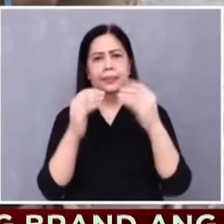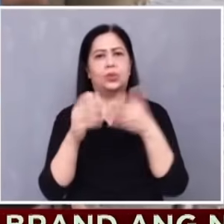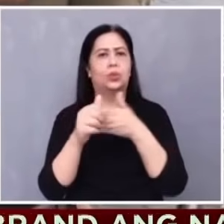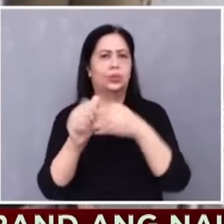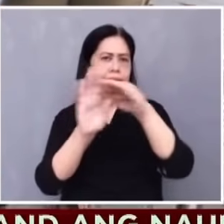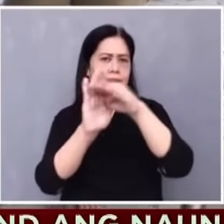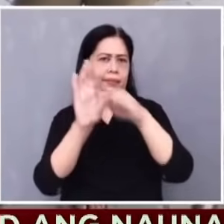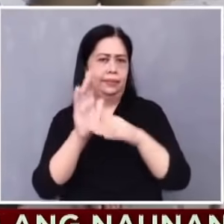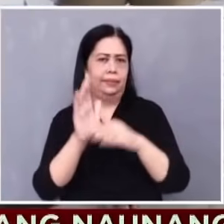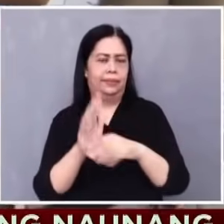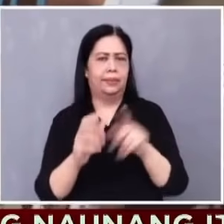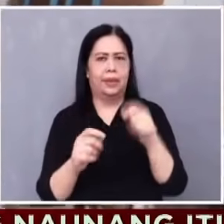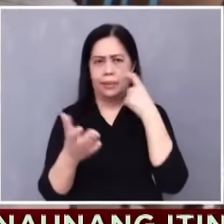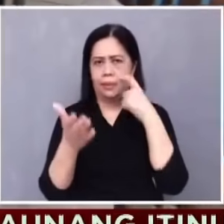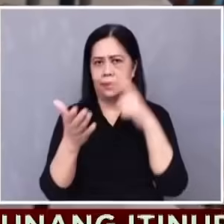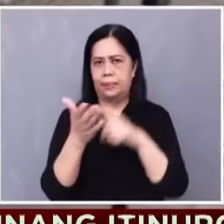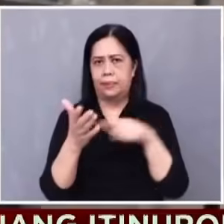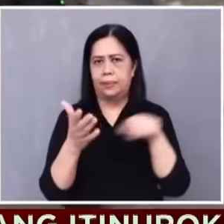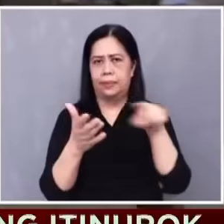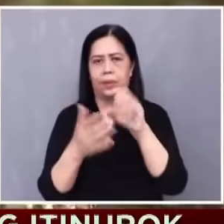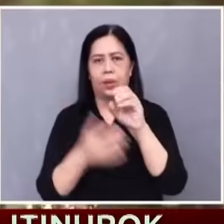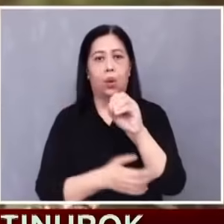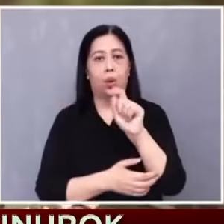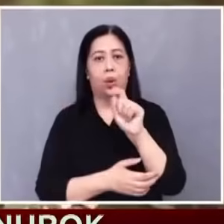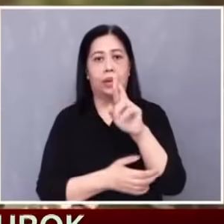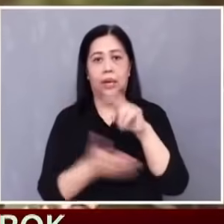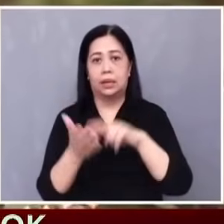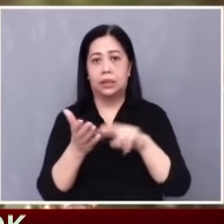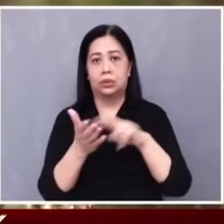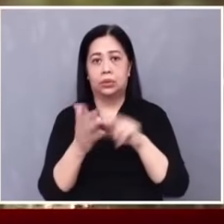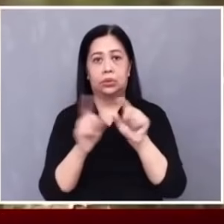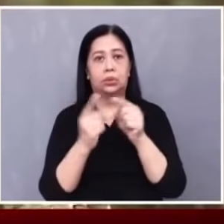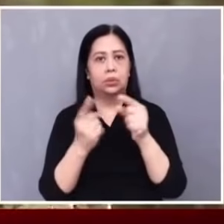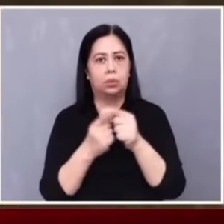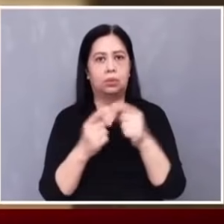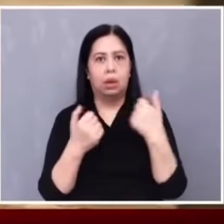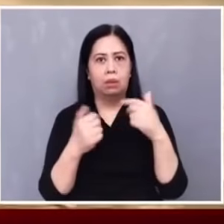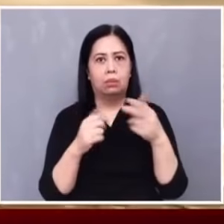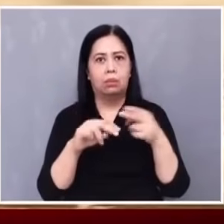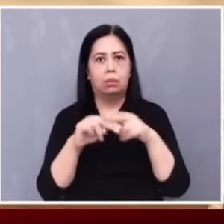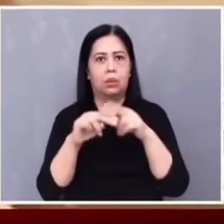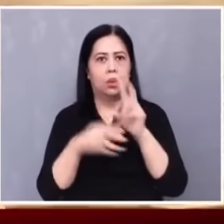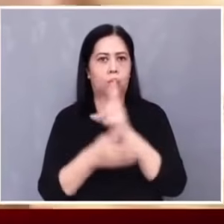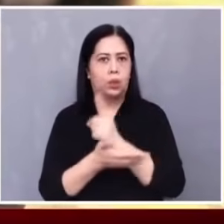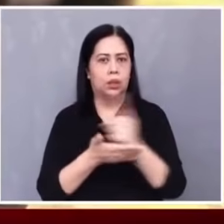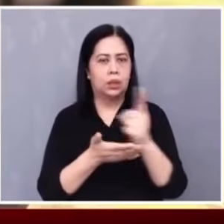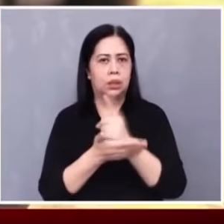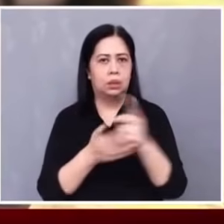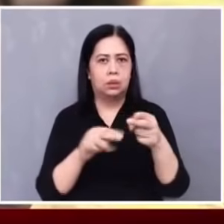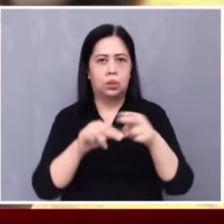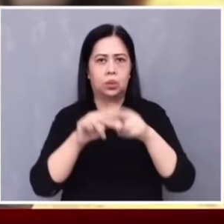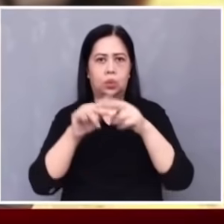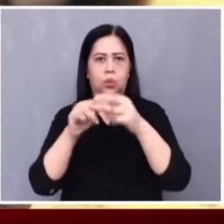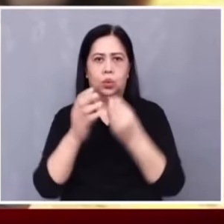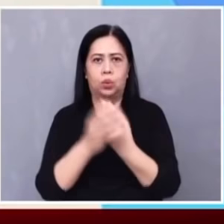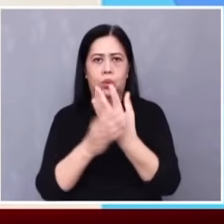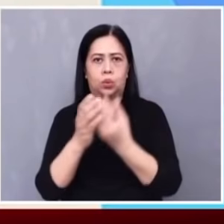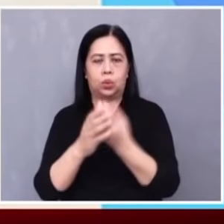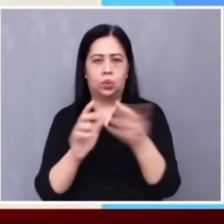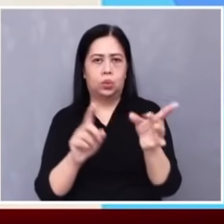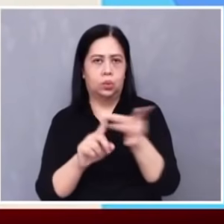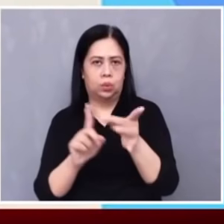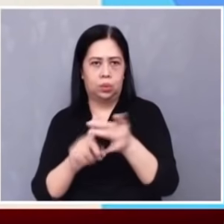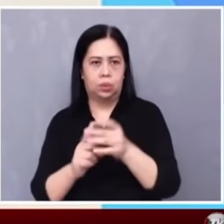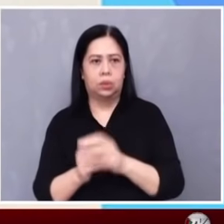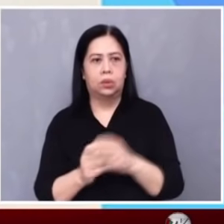May napansin kasi ang Okta Research Group. May paggalaw sa weekly growth rate. We have been in